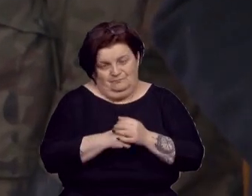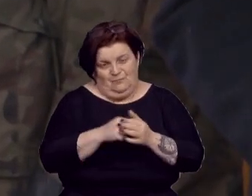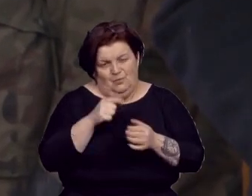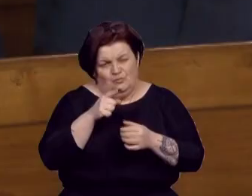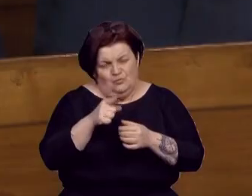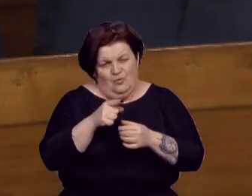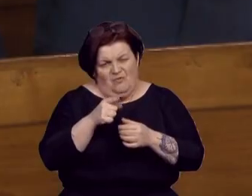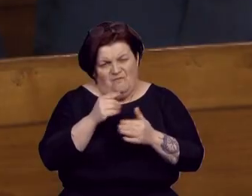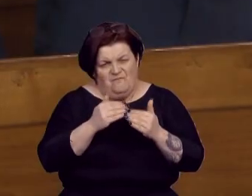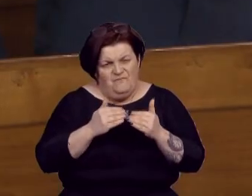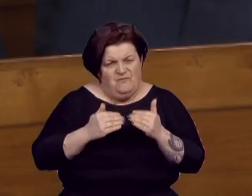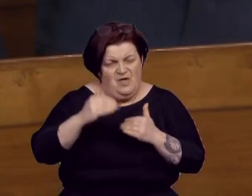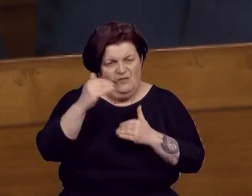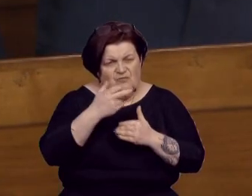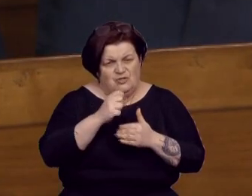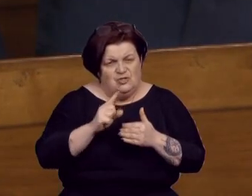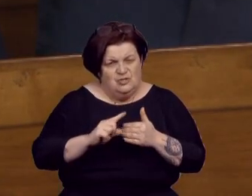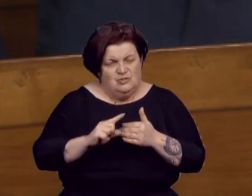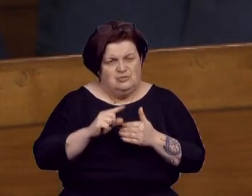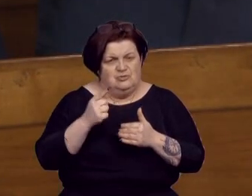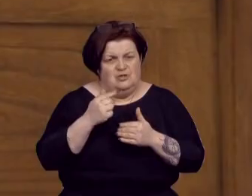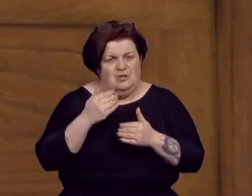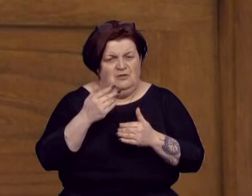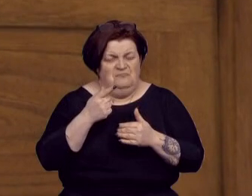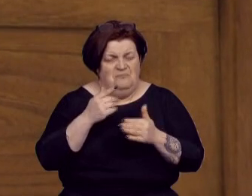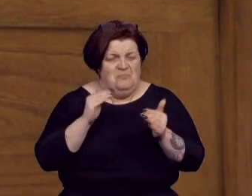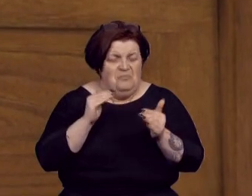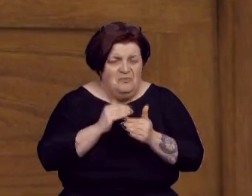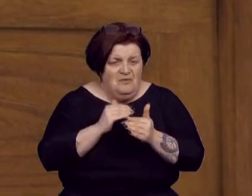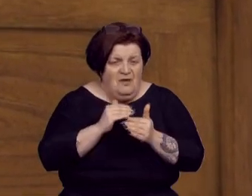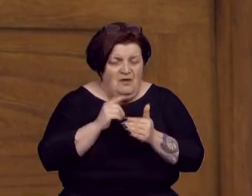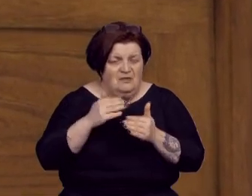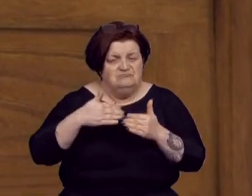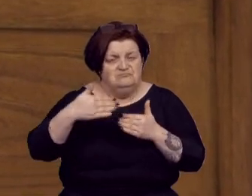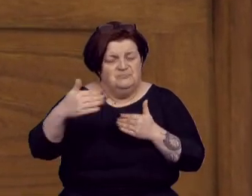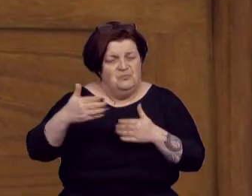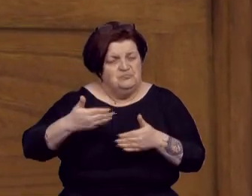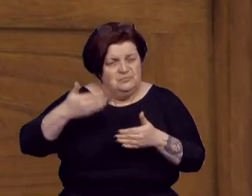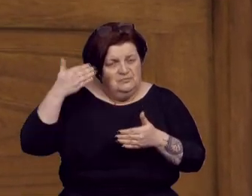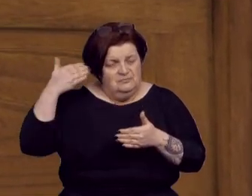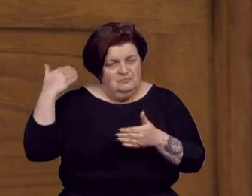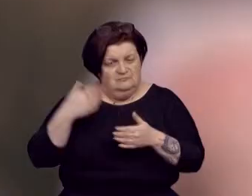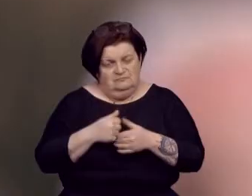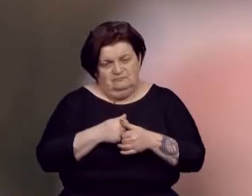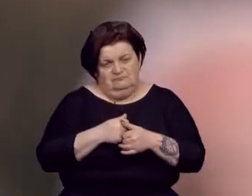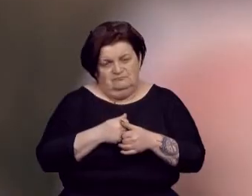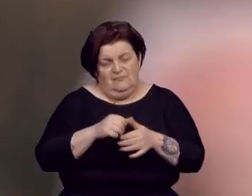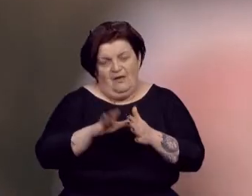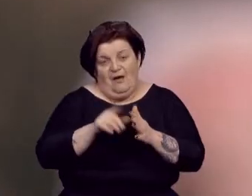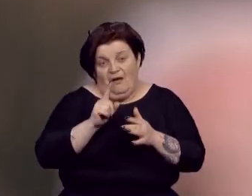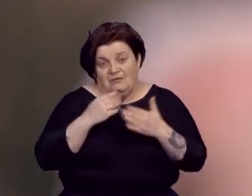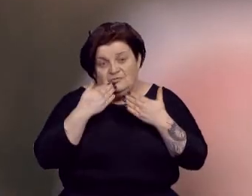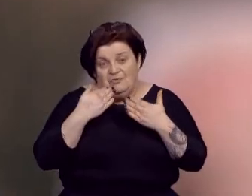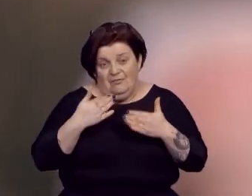To coś znacznie większego niż rozstrzygnięcia mocarstw z mniej lub bardziej odległej przeszłości, choć